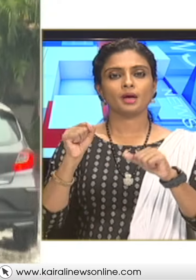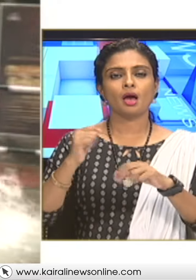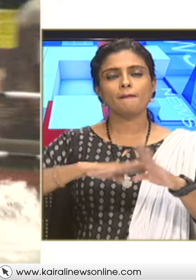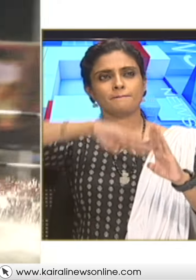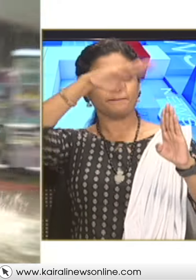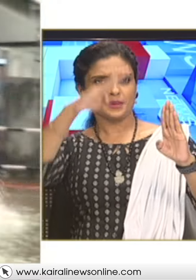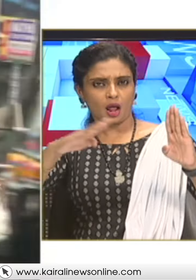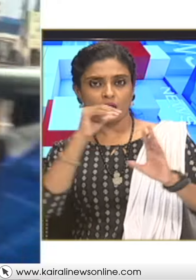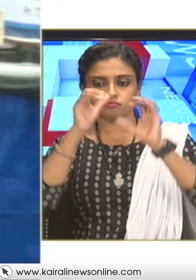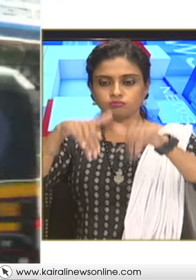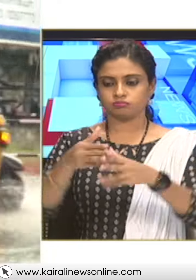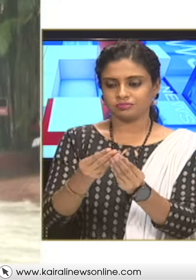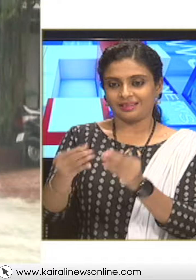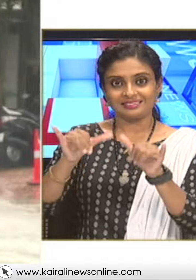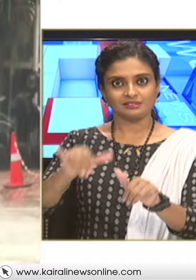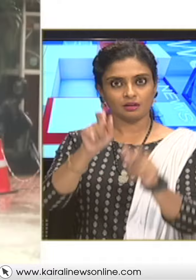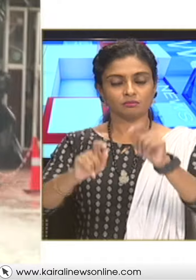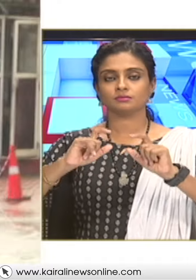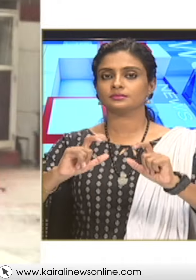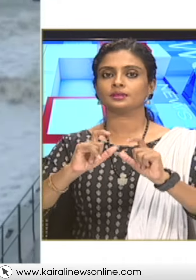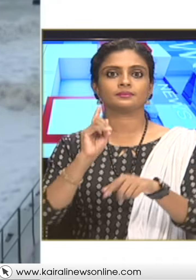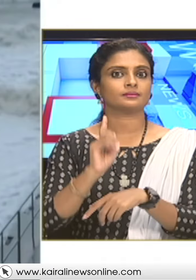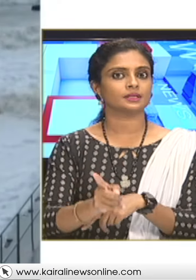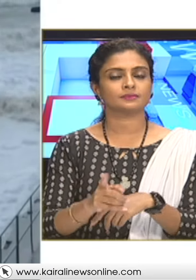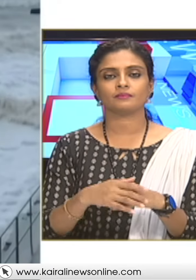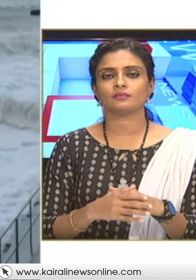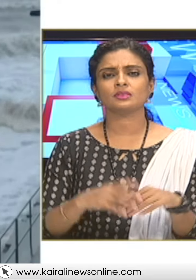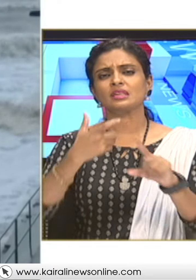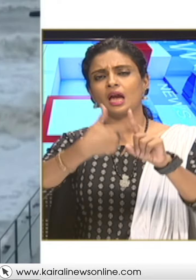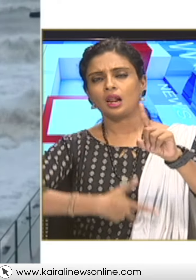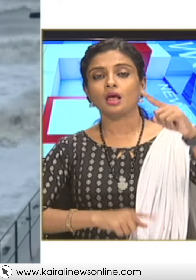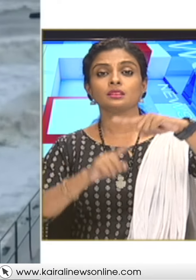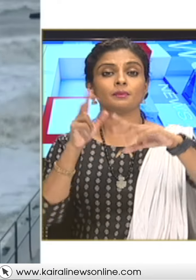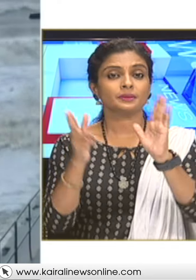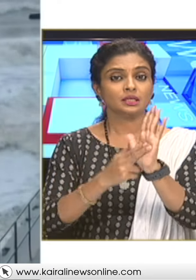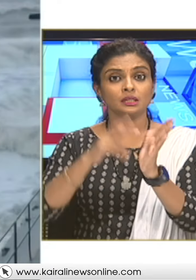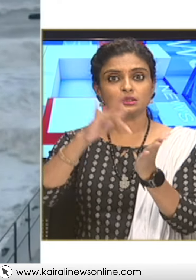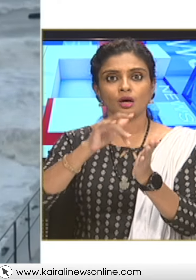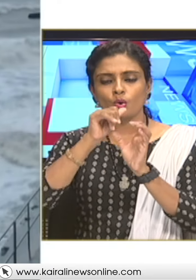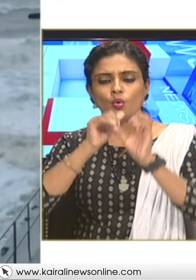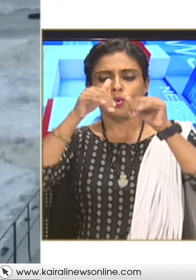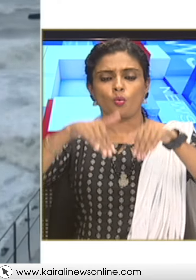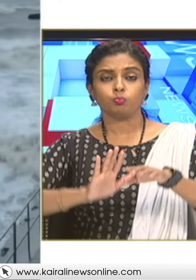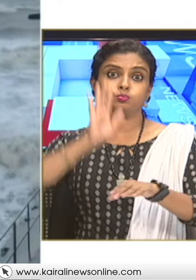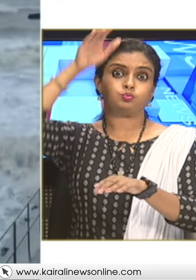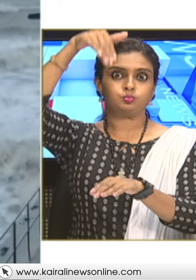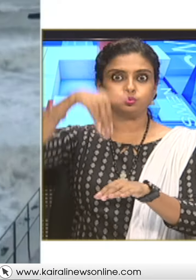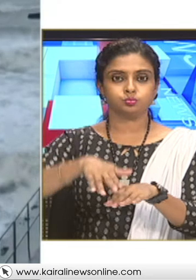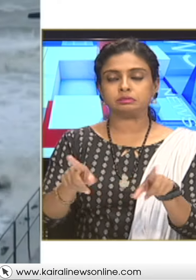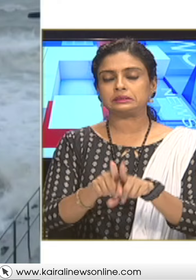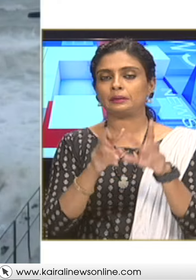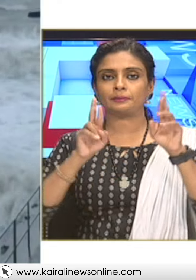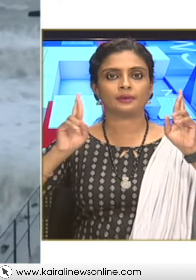തീരദേശ മേഖലയിൽ ഉള്ളവർ ജാഗ്രത പാലിക്കണമെന്നും നിർദ്ദേശം നൽകി കേരള തമിഴ്നാട് തീരങ്ങളിൽ ഉയർന്ന തിരമാലയ്ക്കും കള്ളക്കടൽ പ്രതിഭാസത്തിനും